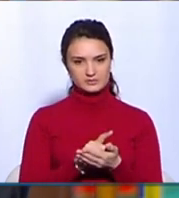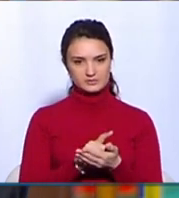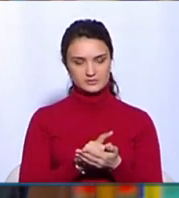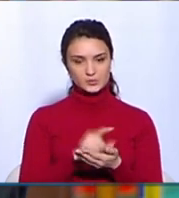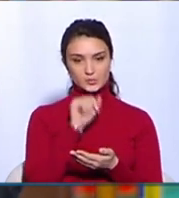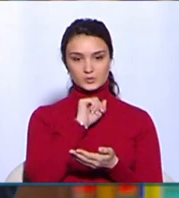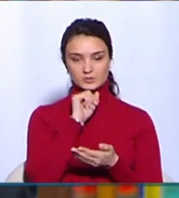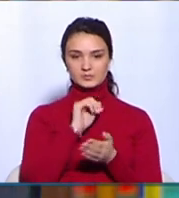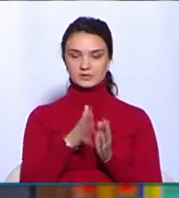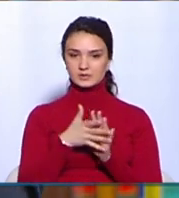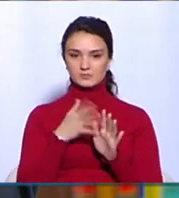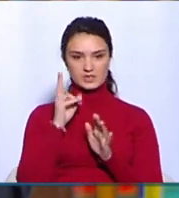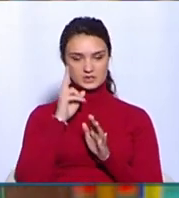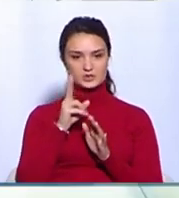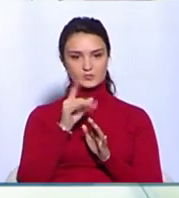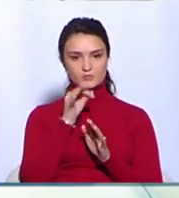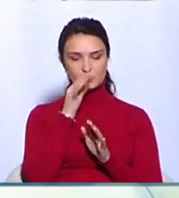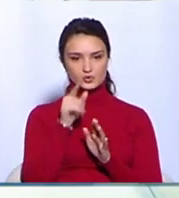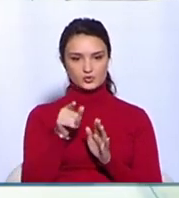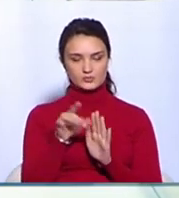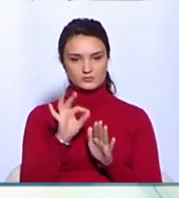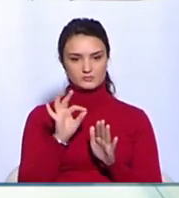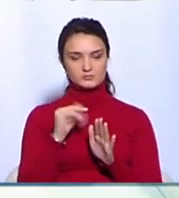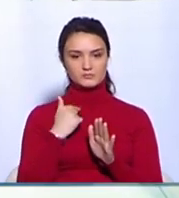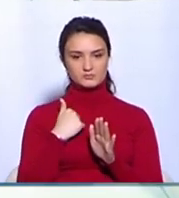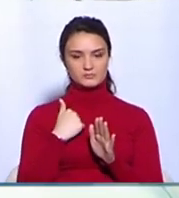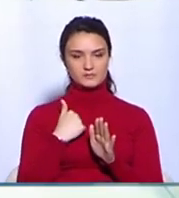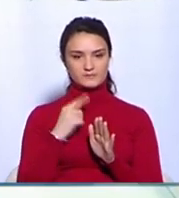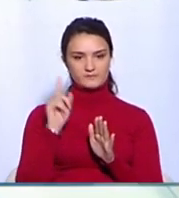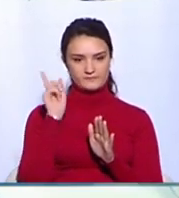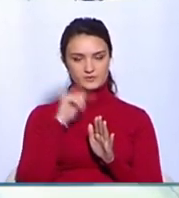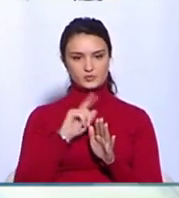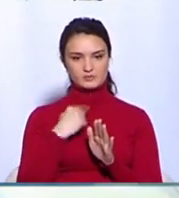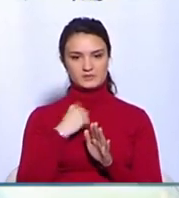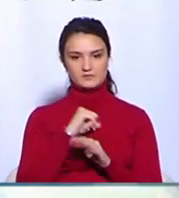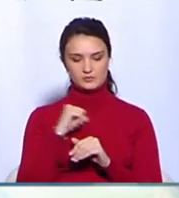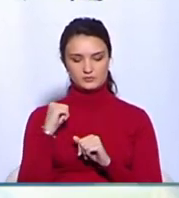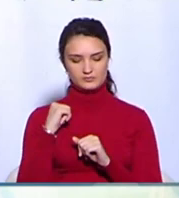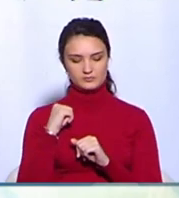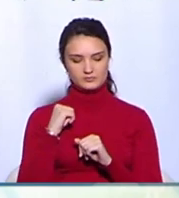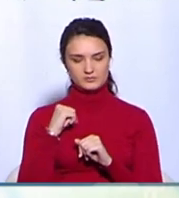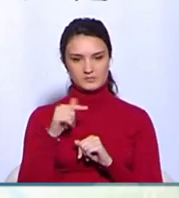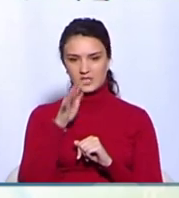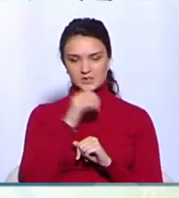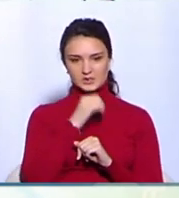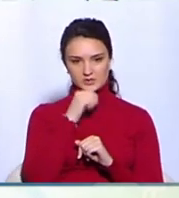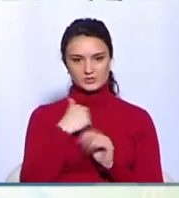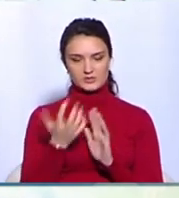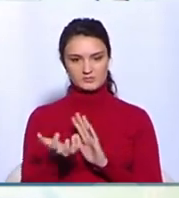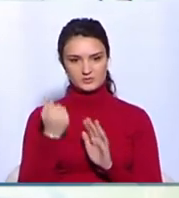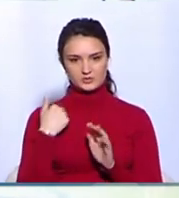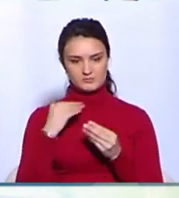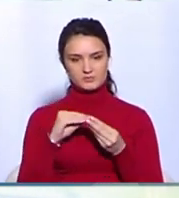ერთია ქურდობა, იმიტომ რომ არ იცის, რომ მოეწონა. იცით, მე ვიცი, რომ მე თვითონ მაგ ასაკში ამიღია